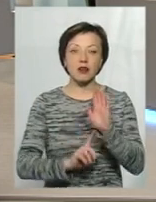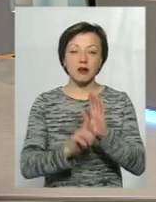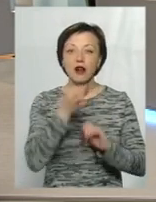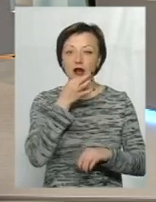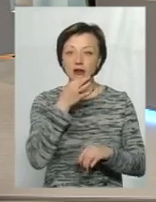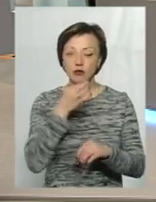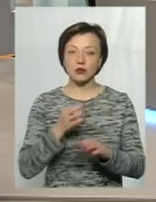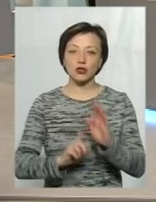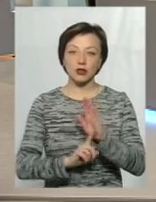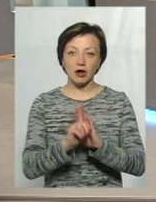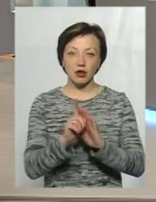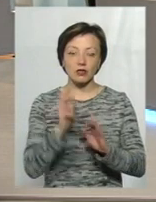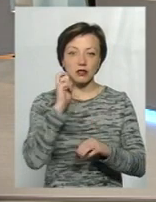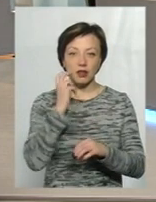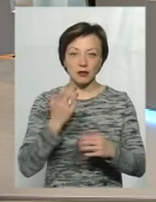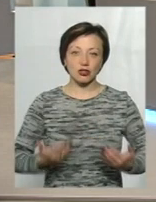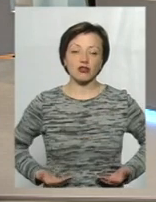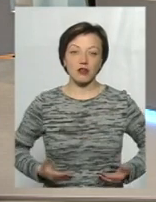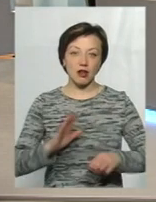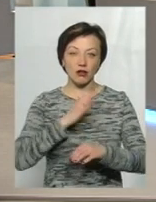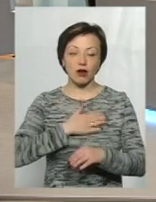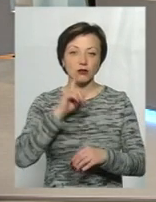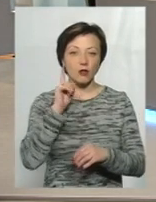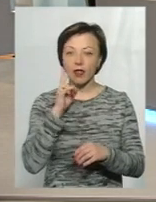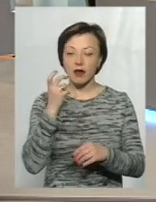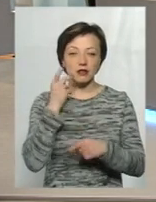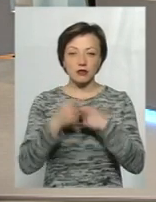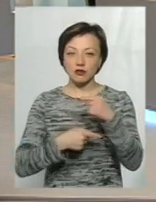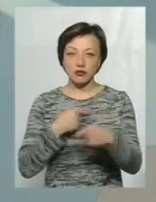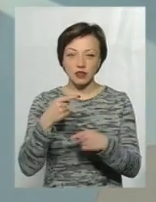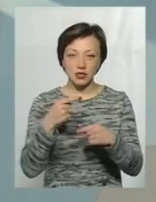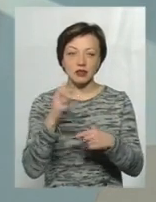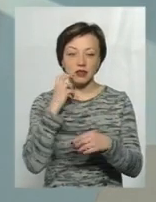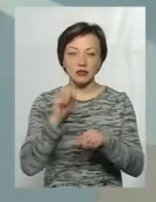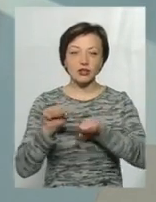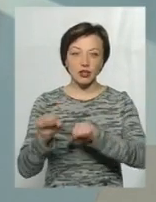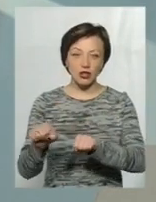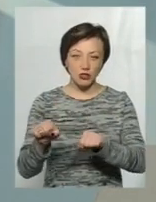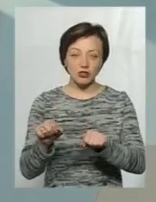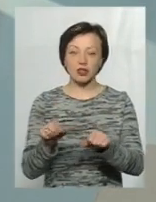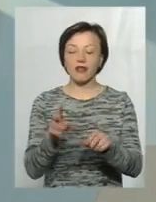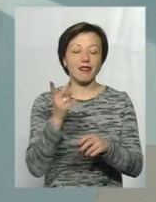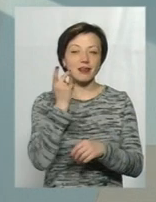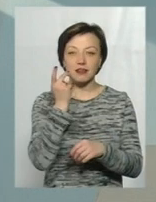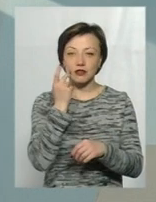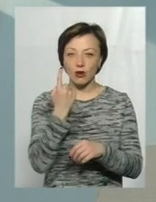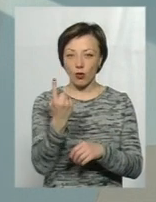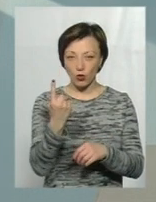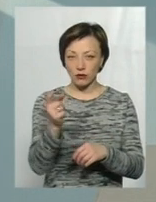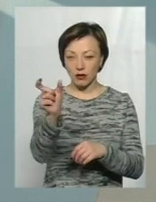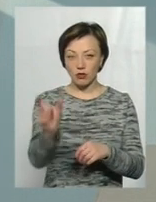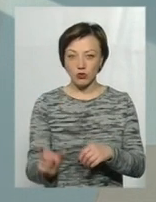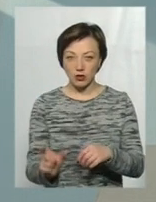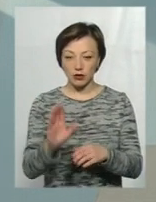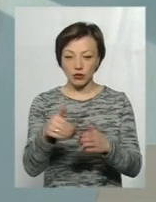статеве життя наша молодь. І однозначно не завжди статеві акти захищені, не завжди один партнер до того